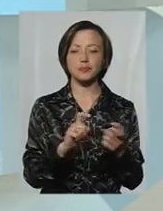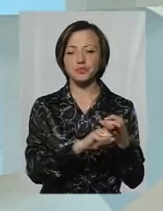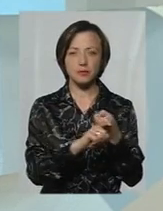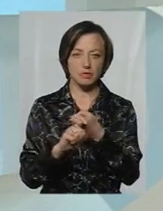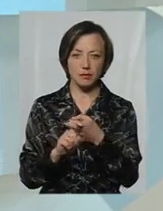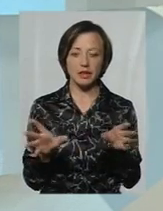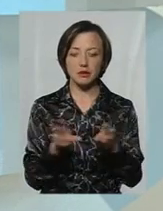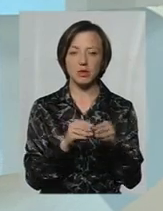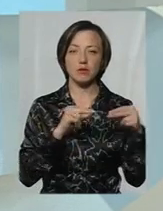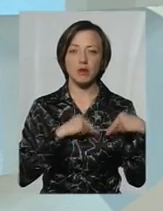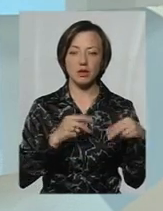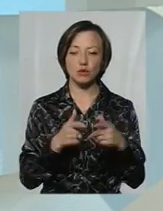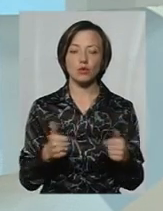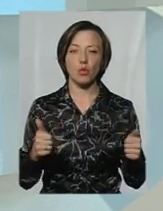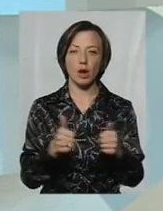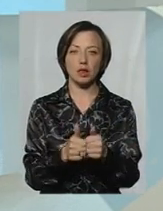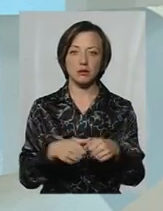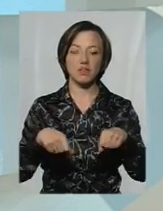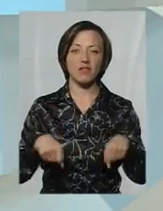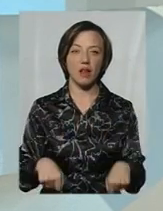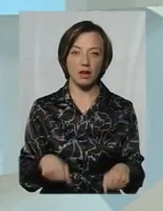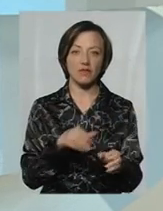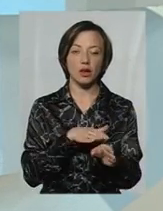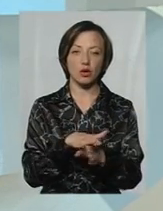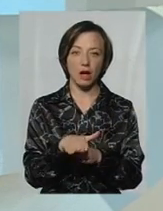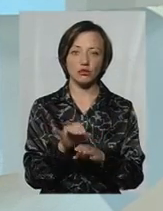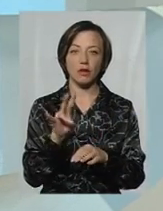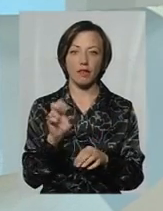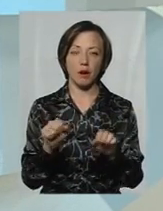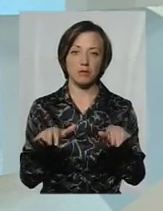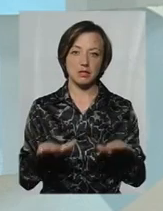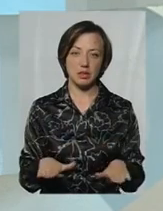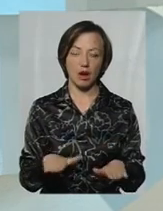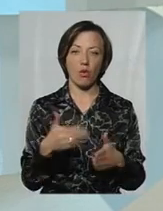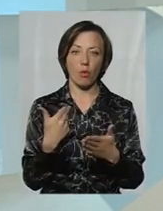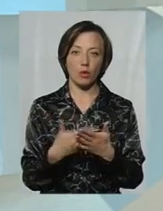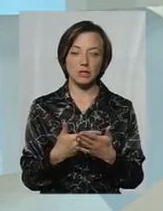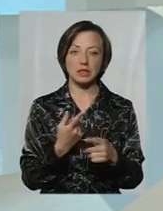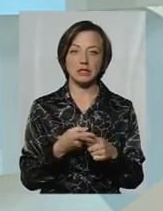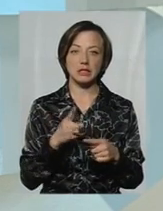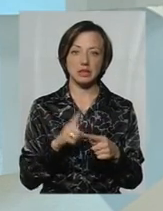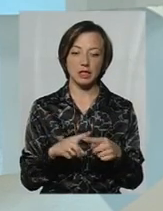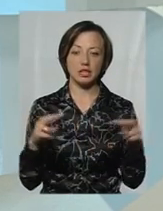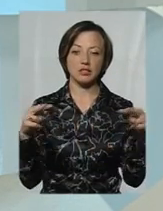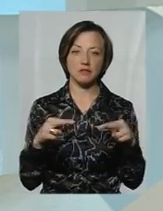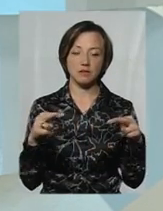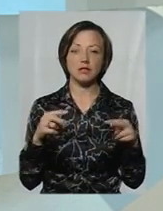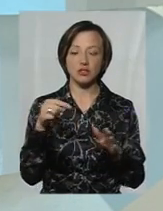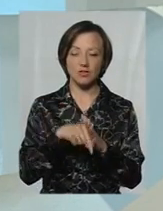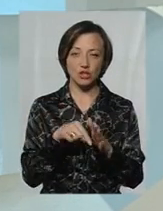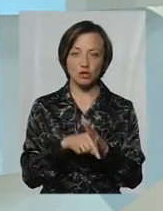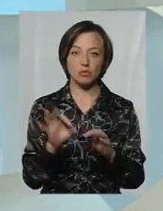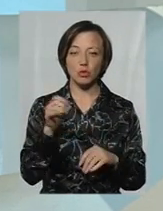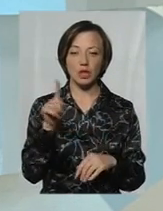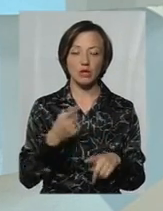якраз співпраці з органами влади, виконавчої на місцях. Ось, це свідчить про те, що